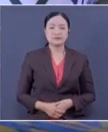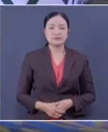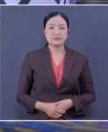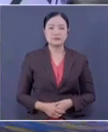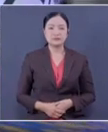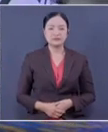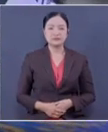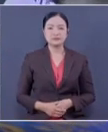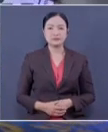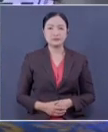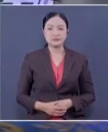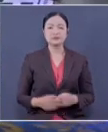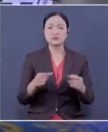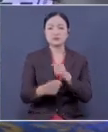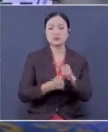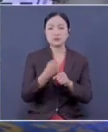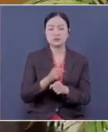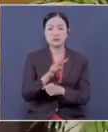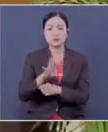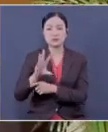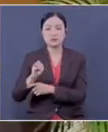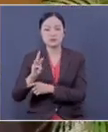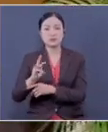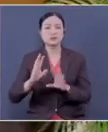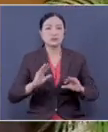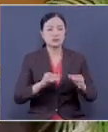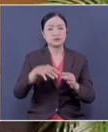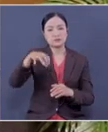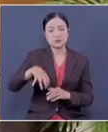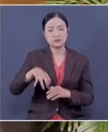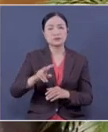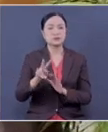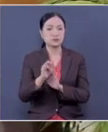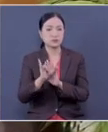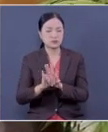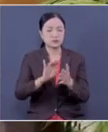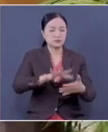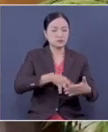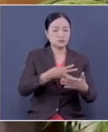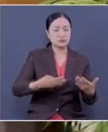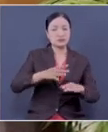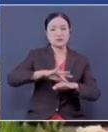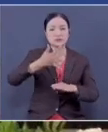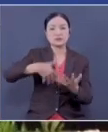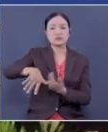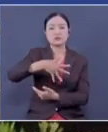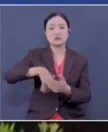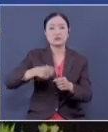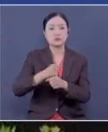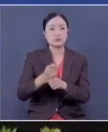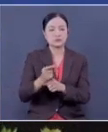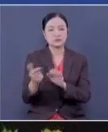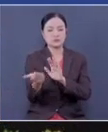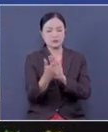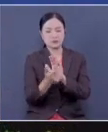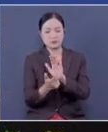ที่ประชุมวิชาการประจำปี2566ของสำนักงานนโยบายและแผนทรัพยากรธรรมชาติและสิ่งแวดล้อมนะคะได้ร่วมกำหนดนโ